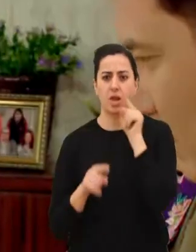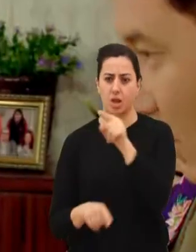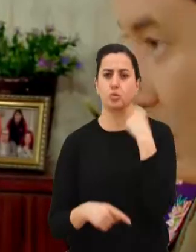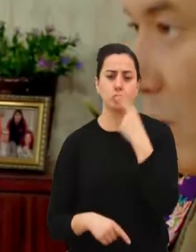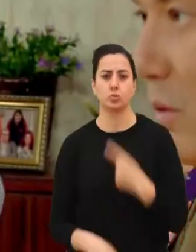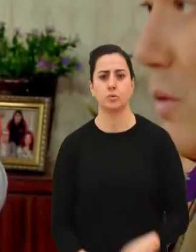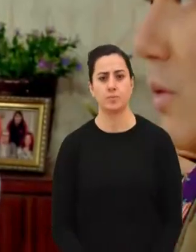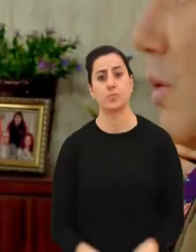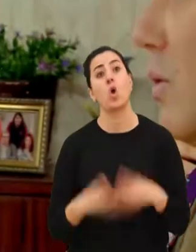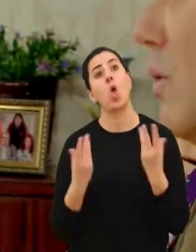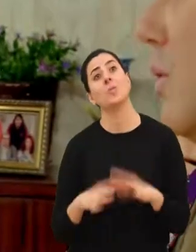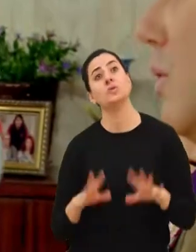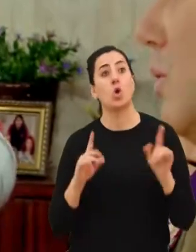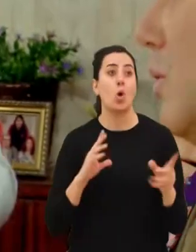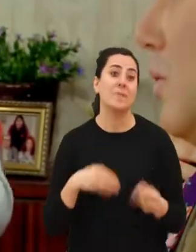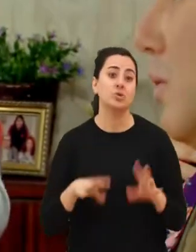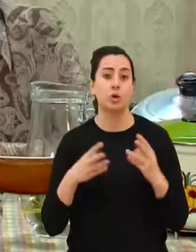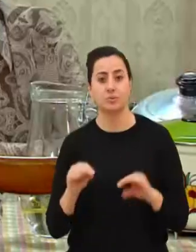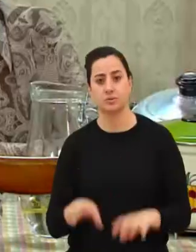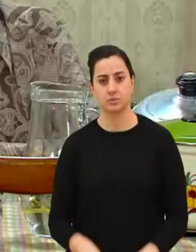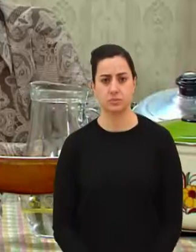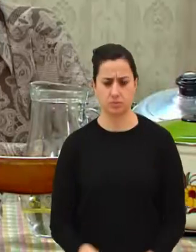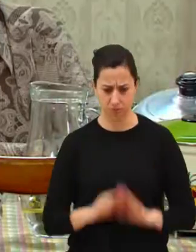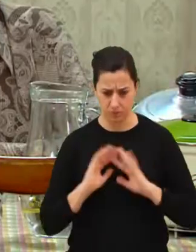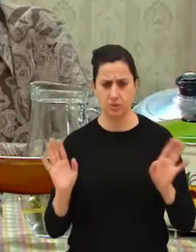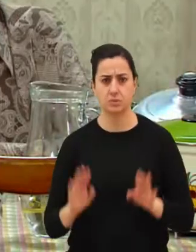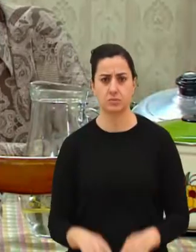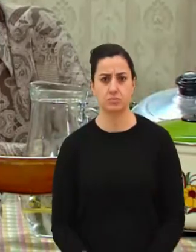yüz buluyorlar. O olmaz, bu olmaz, şu olmaz. Yeter ya.